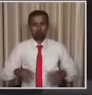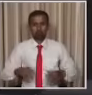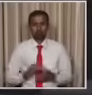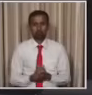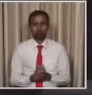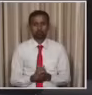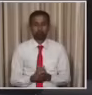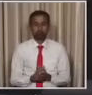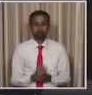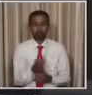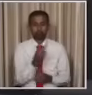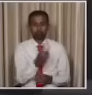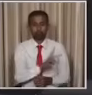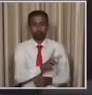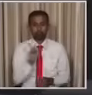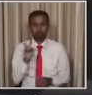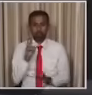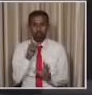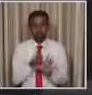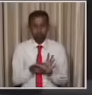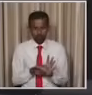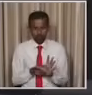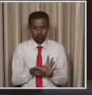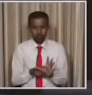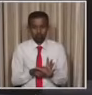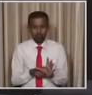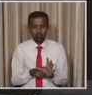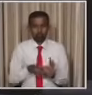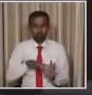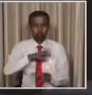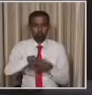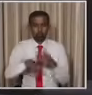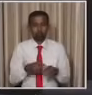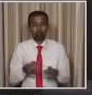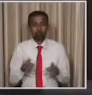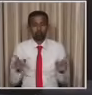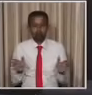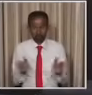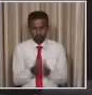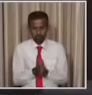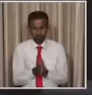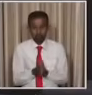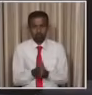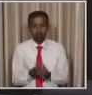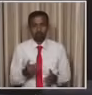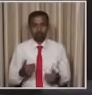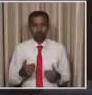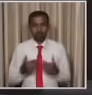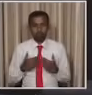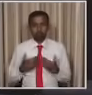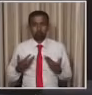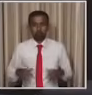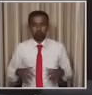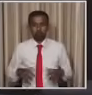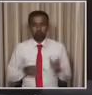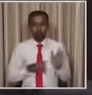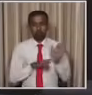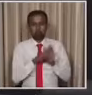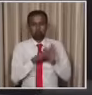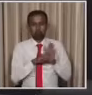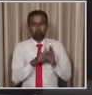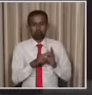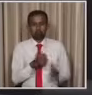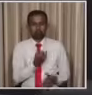හැබැයි 2022 ඇතිවෙච්ච මේ ව්‍යාකූලත්වයත් එක්ක අපිට සිද්ධ වුණා මේ පැරණි